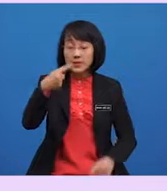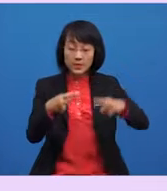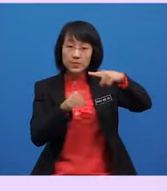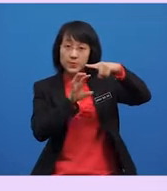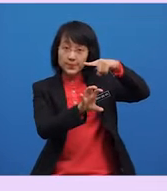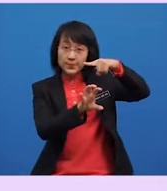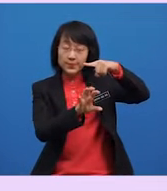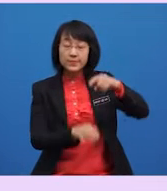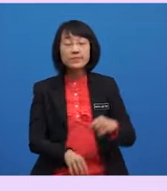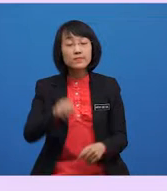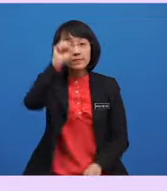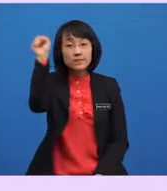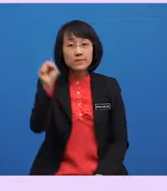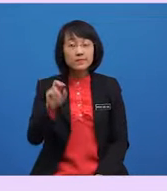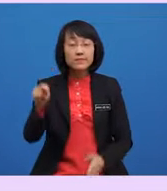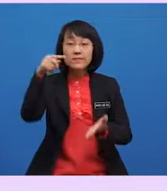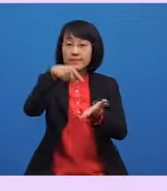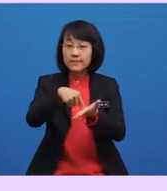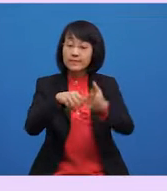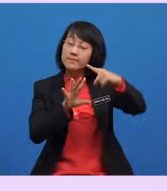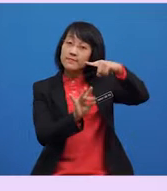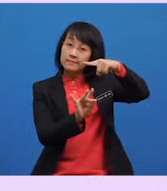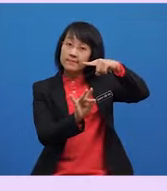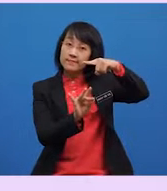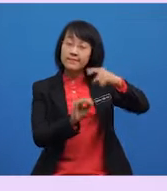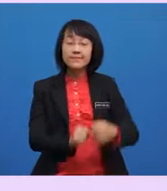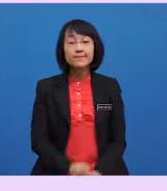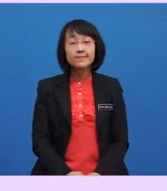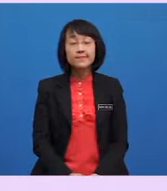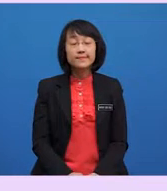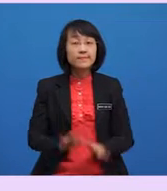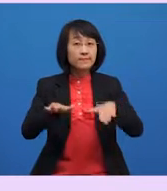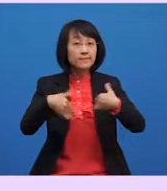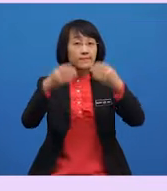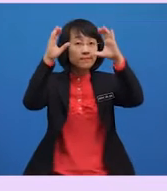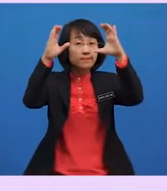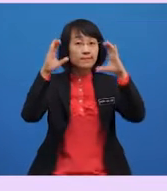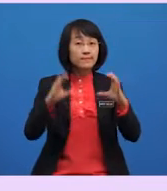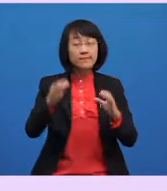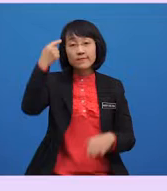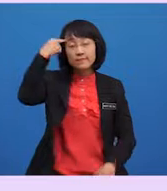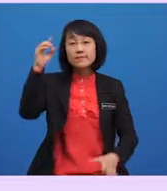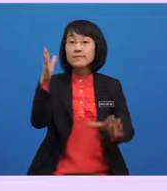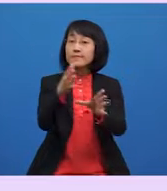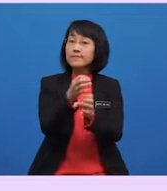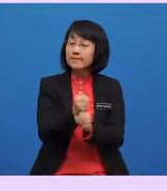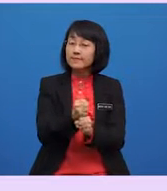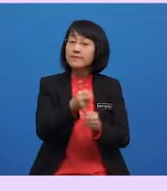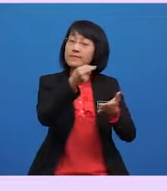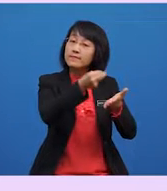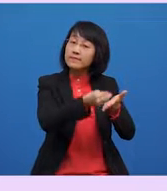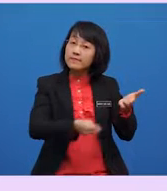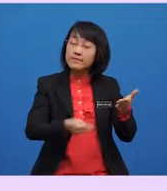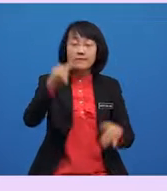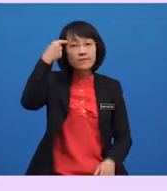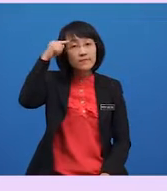soalan ini ialah 8. Bagaimana cara untuk mendapatkan nilai